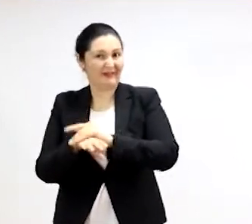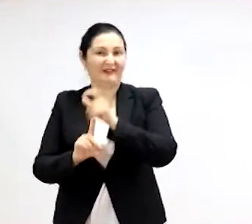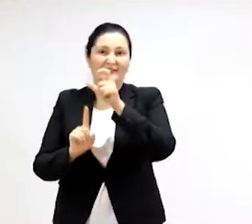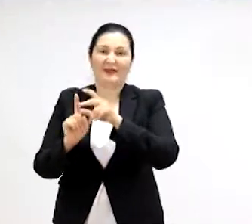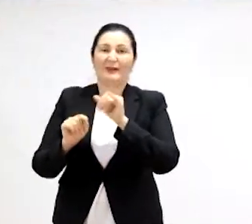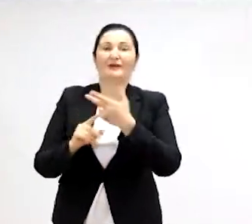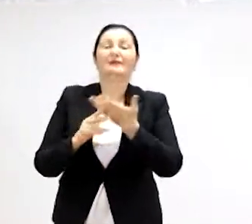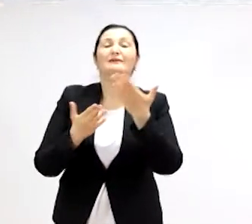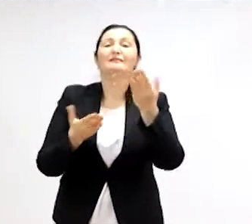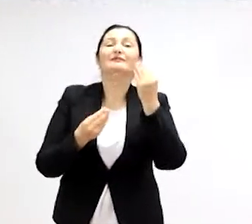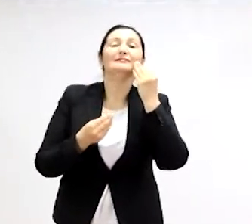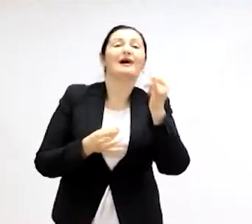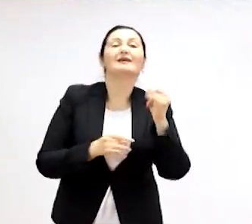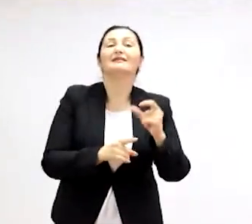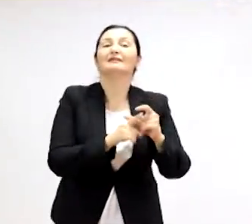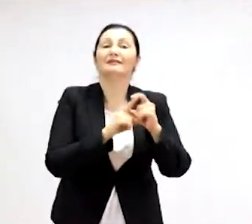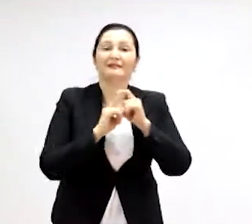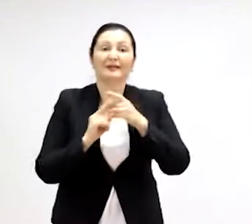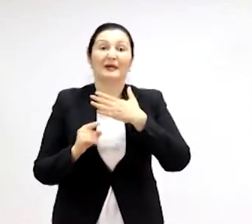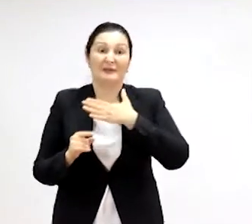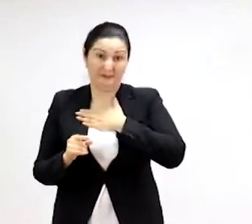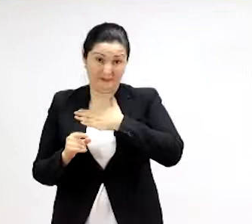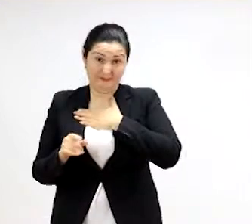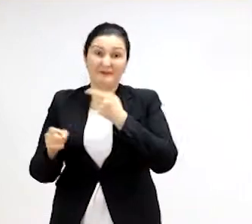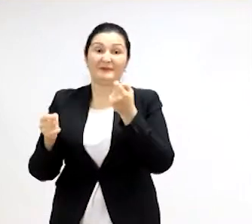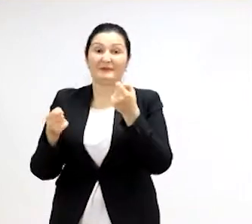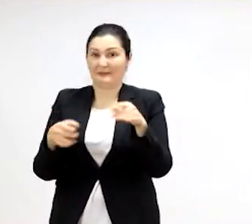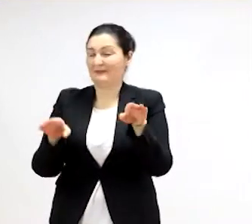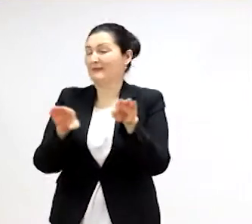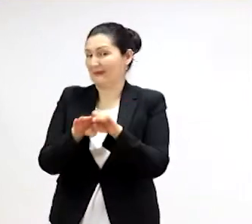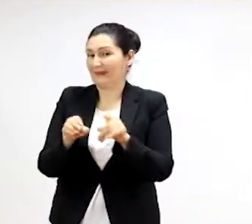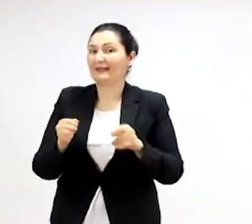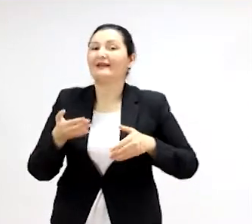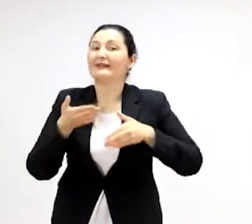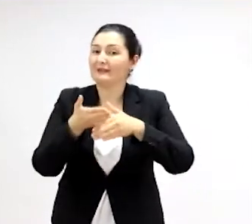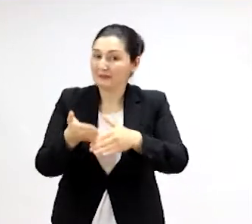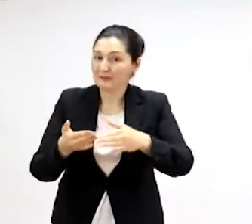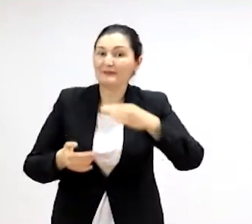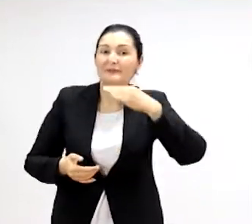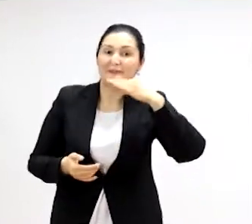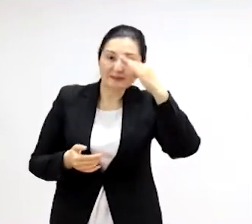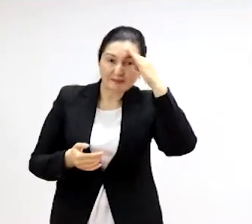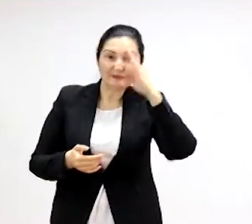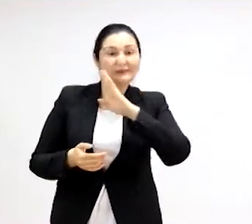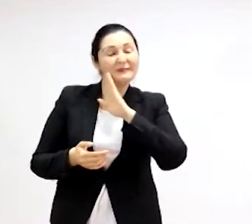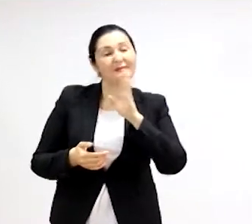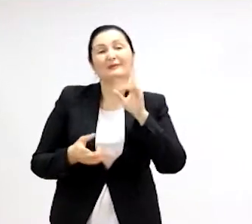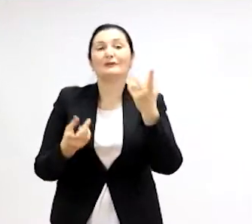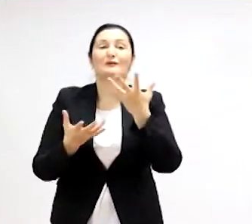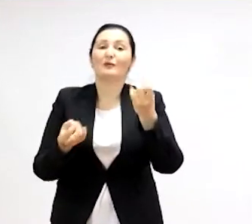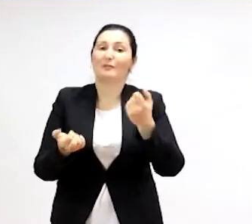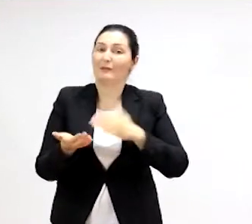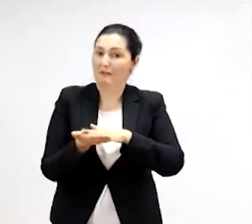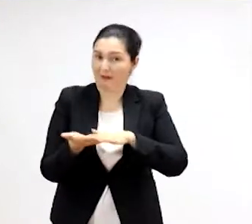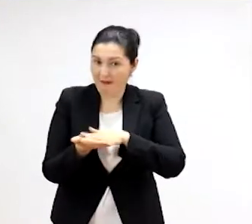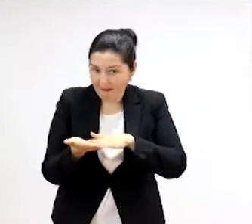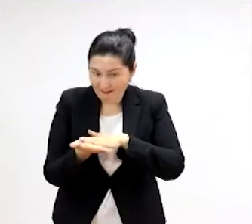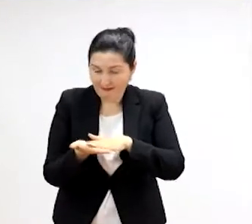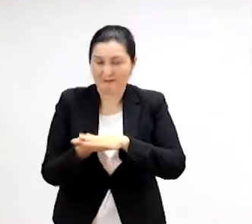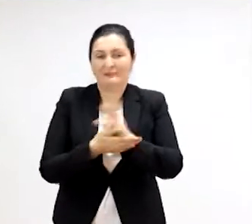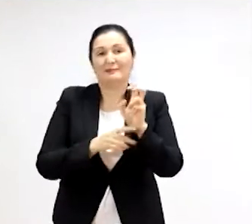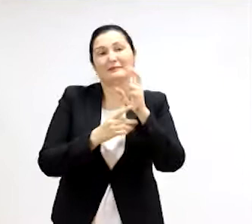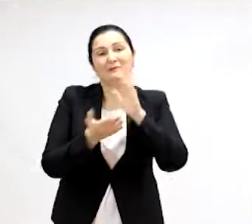Кани азиз ба мо чӣ мегӯяд? Ман ҳам ёрӣ мерасонам ба модарам. Косау табақ мешуям